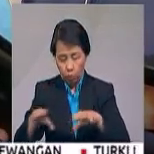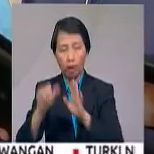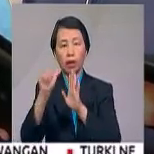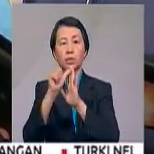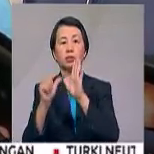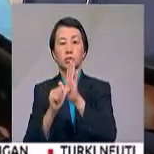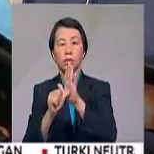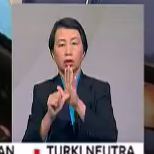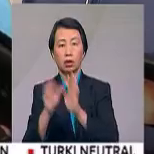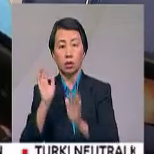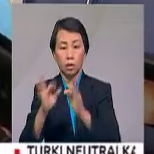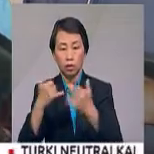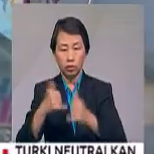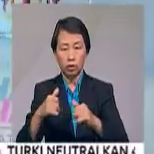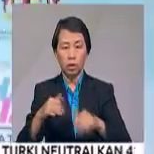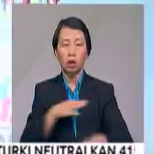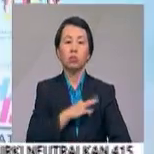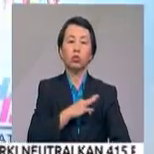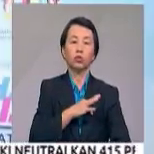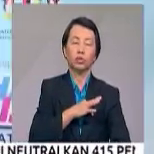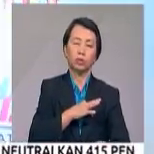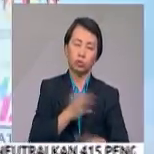kita belum ada itu kita buatkan sukarela lah.